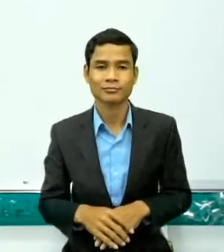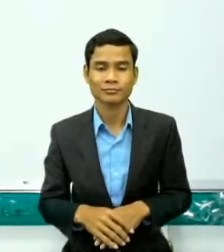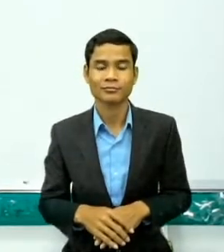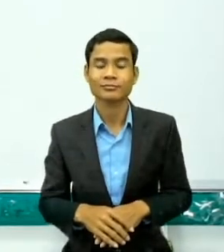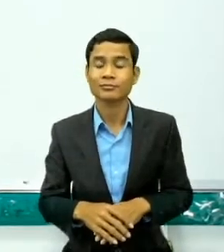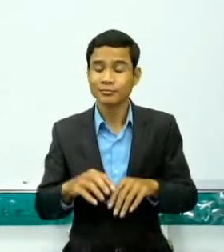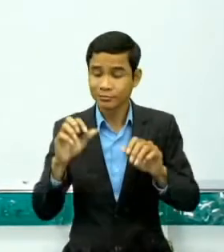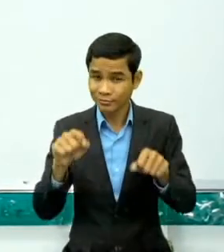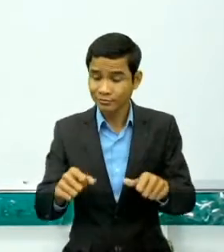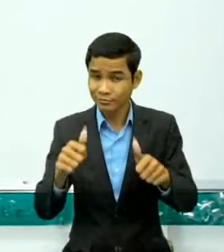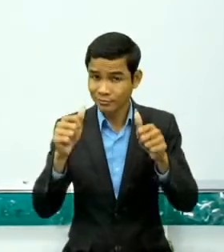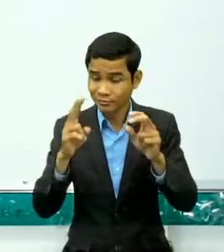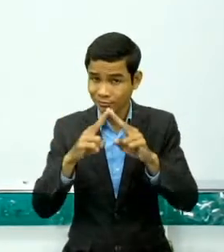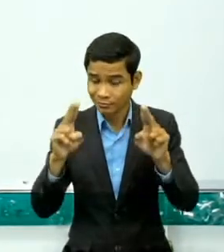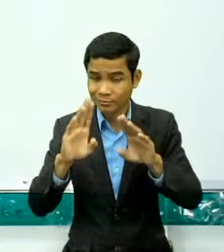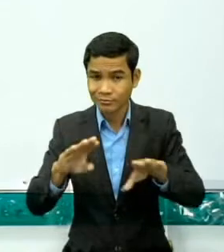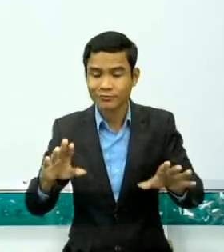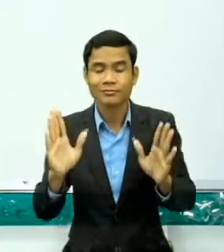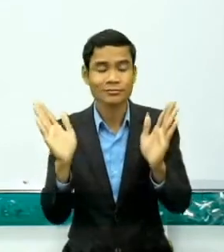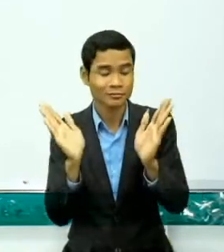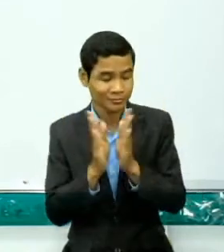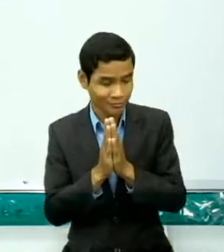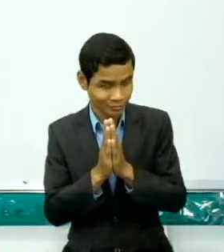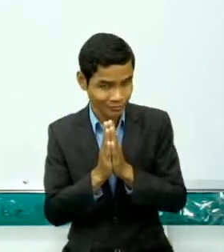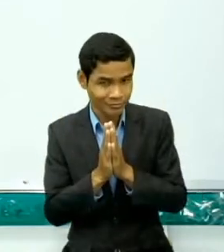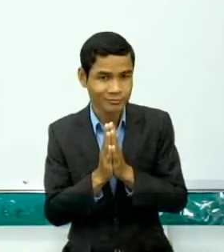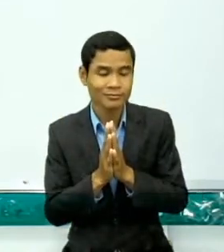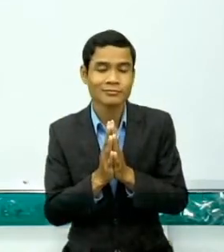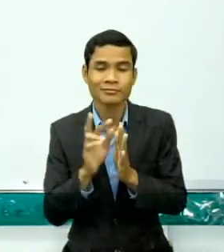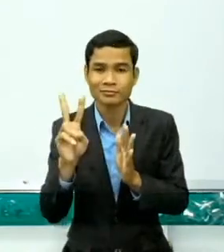ចាល្អណាស់កូនឥឡូវកូនតាក់ដៃម្ដង